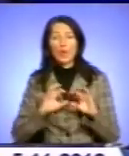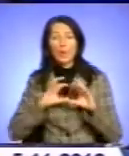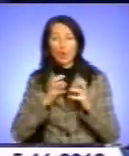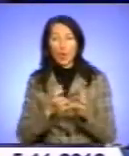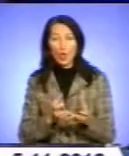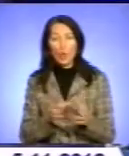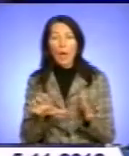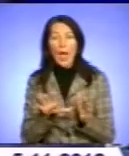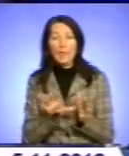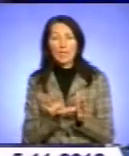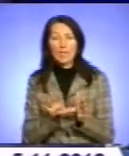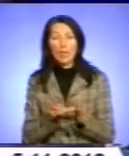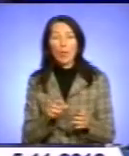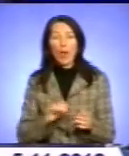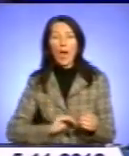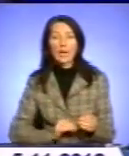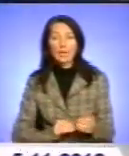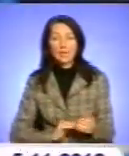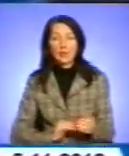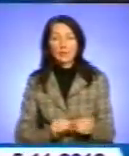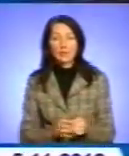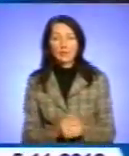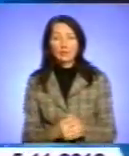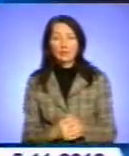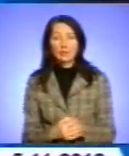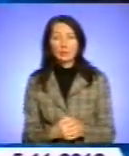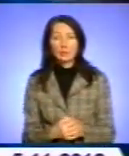Міжнародному енергетичному агентстві.